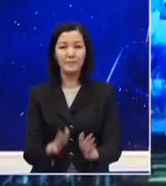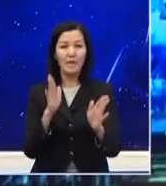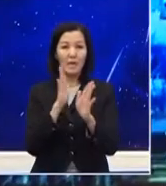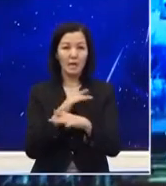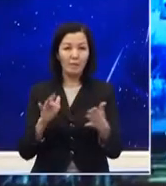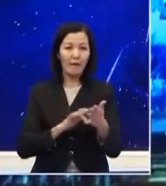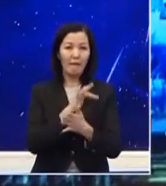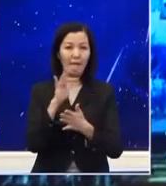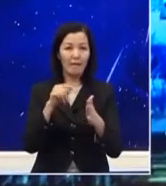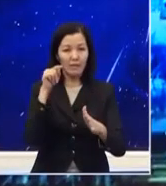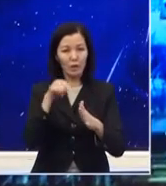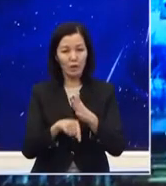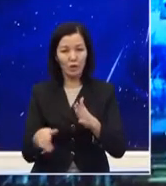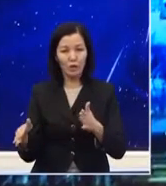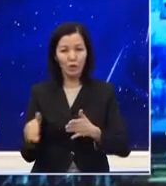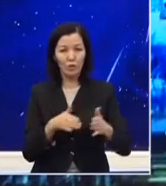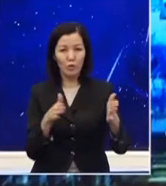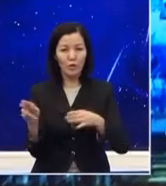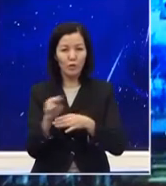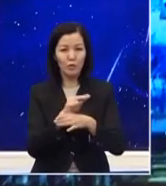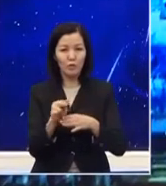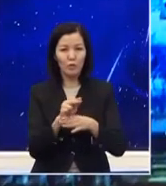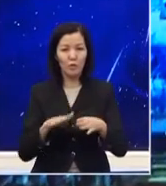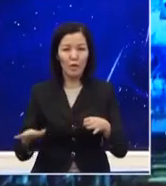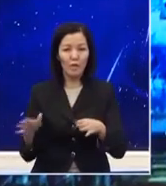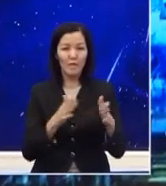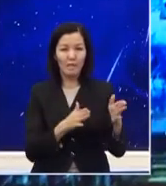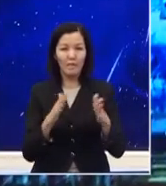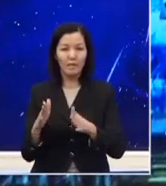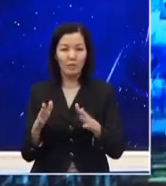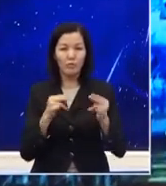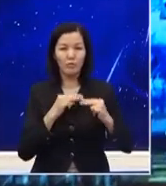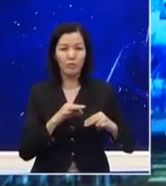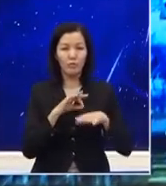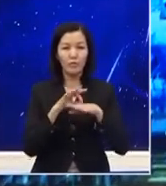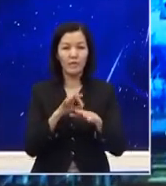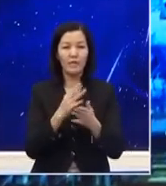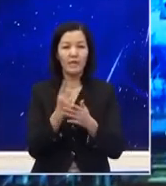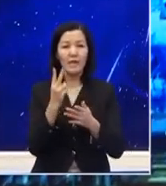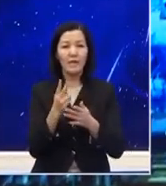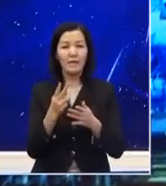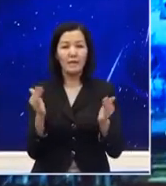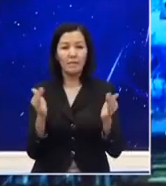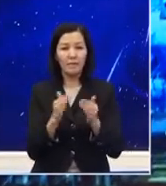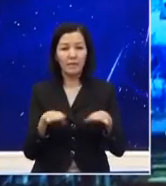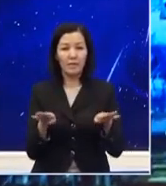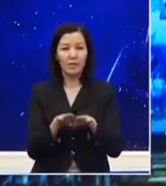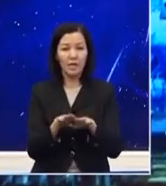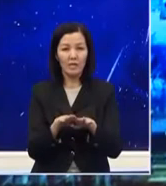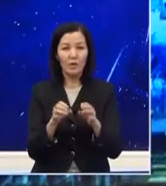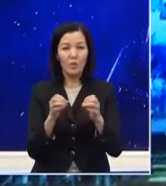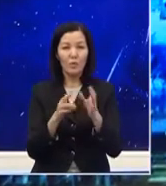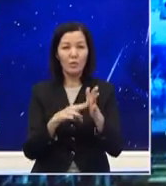Қапшағай қаласында ішкі жолдарды жасау, аулаларды абаттандыру жұмыстары қызу жүріп жатыр. Яғни екі бірдей шағын ауданда 17 аула